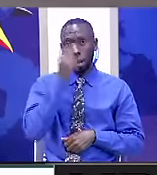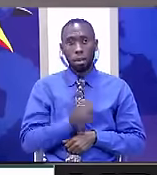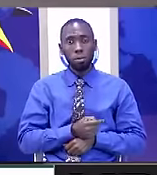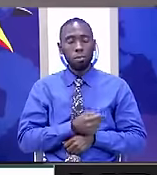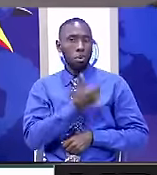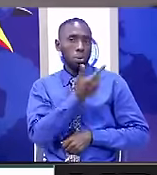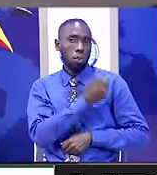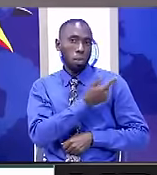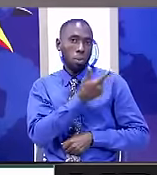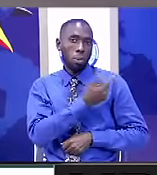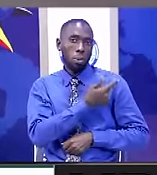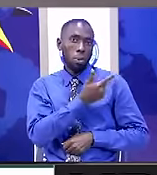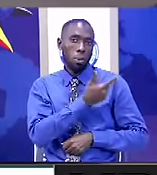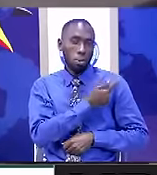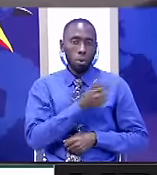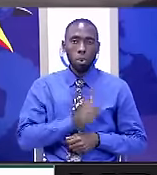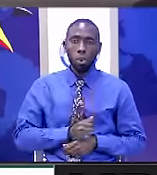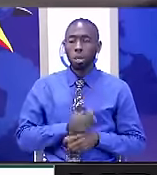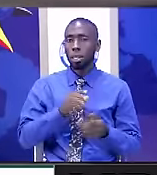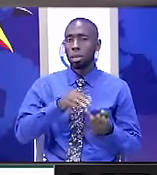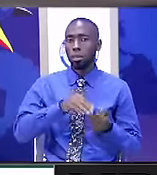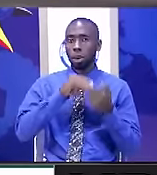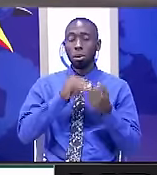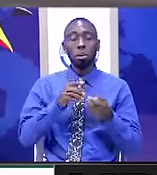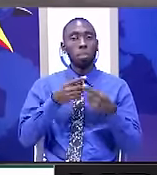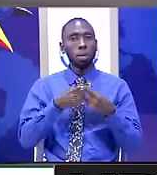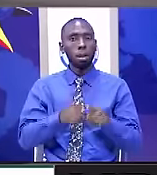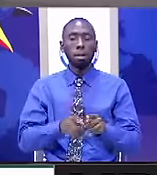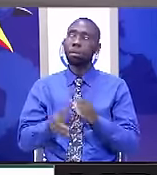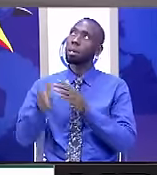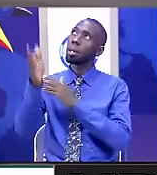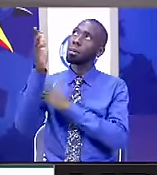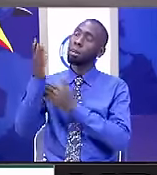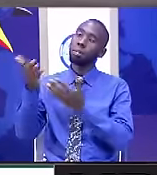okufuna obujjanjabi obw'enjawulo wabula mukama